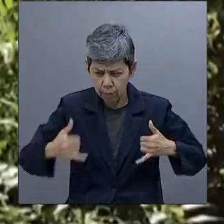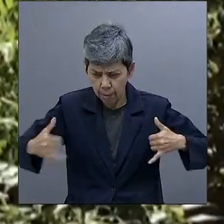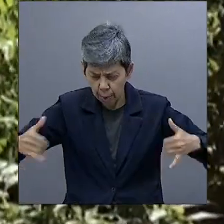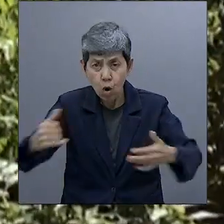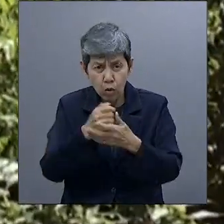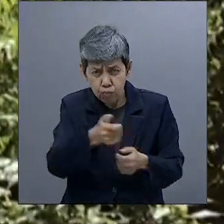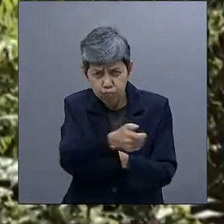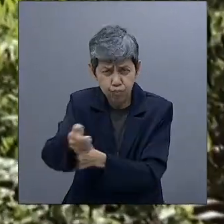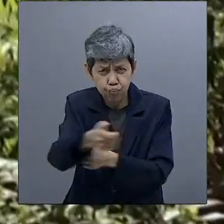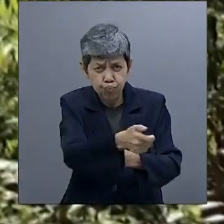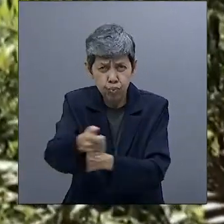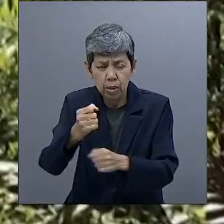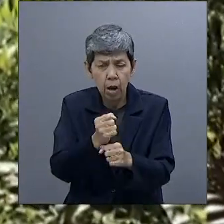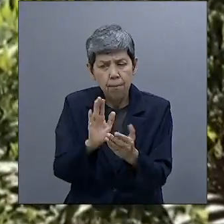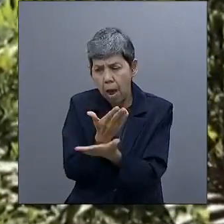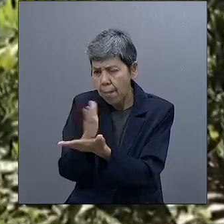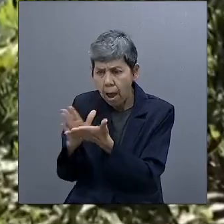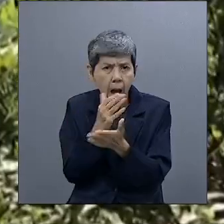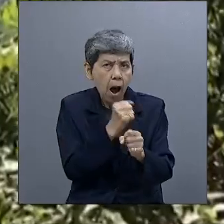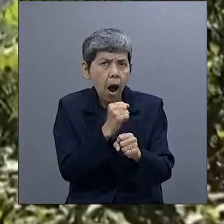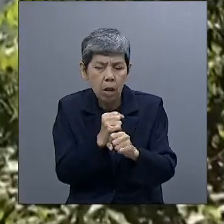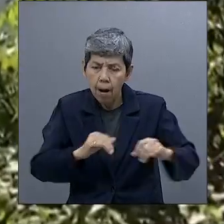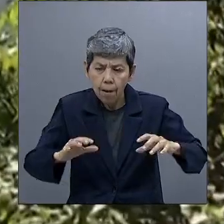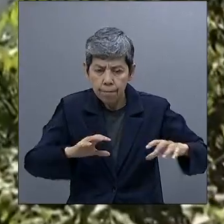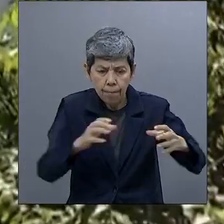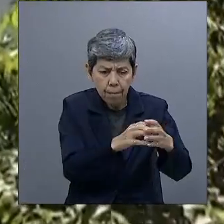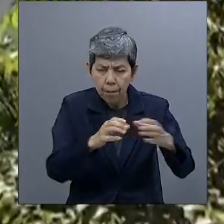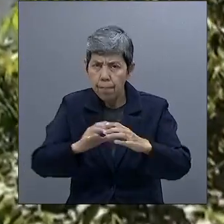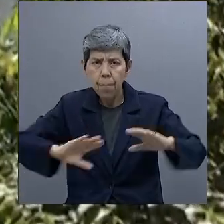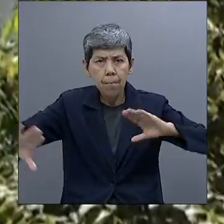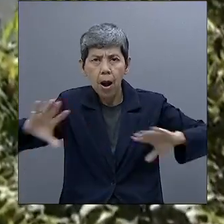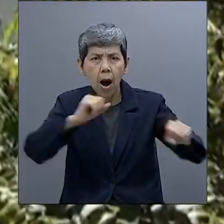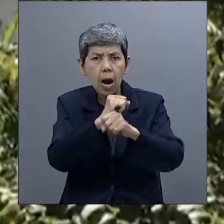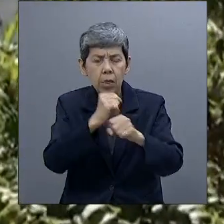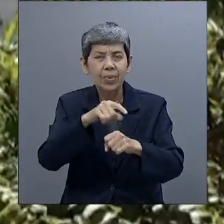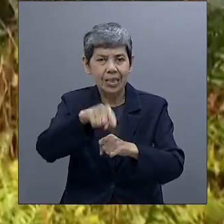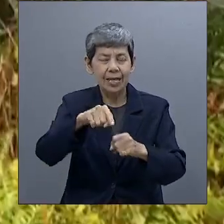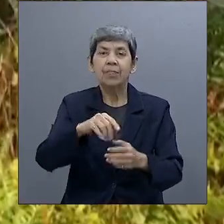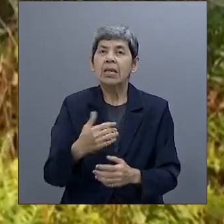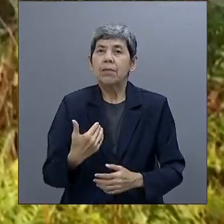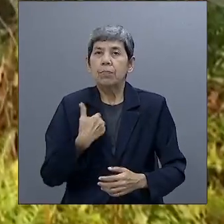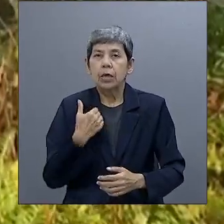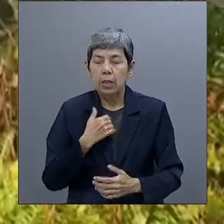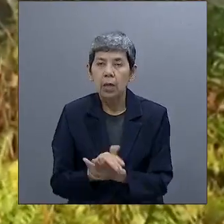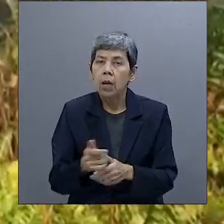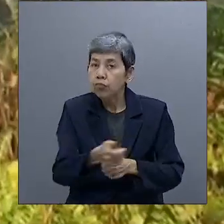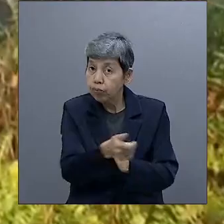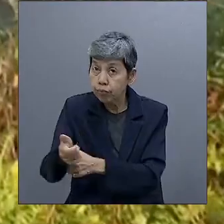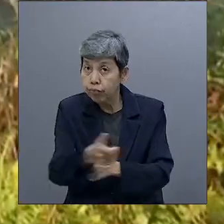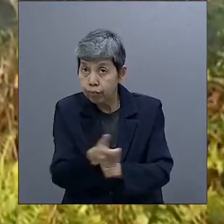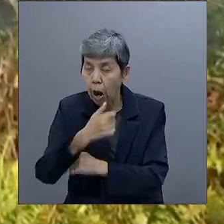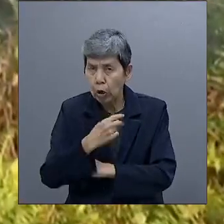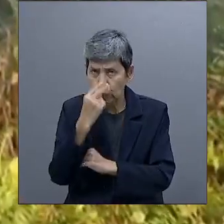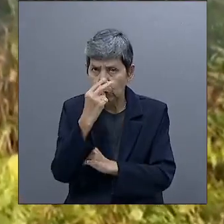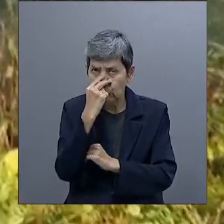ที่จัดเป็นชุดกำลังที่กระจายตัวนะครับไปในพื้นที่เสี่ยงนะครับไม่มีการตั้งรับในพื้นที่เพื่อเป็นการเฝ้าระ